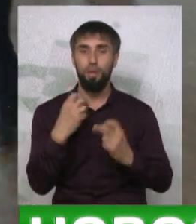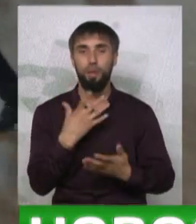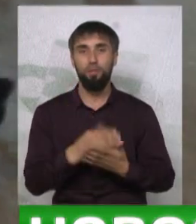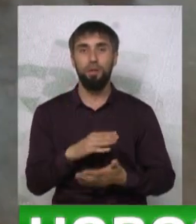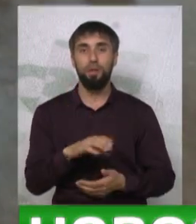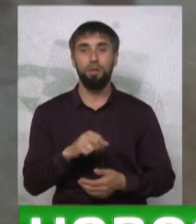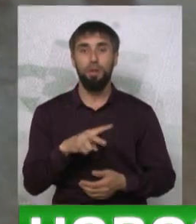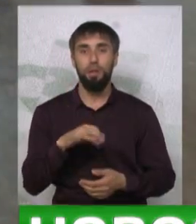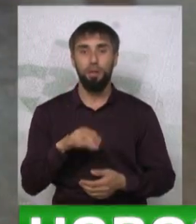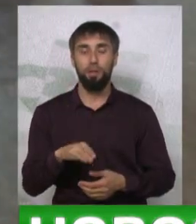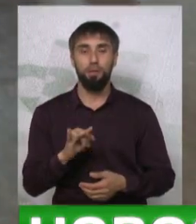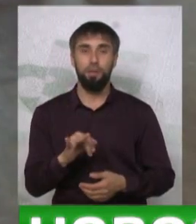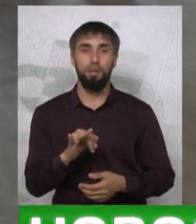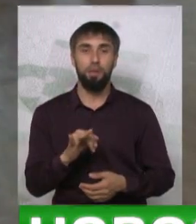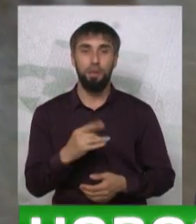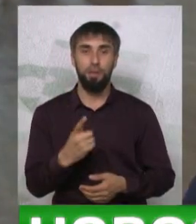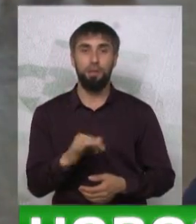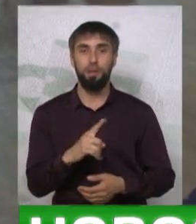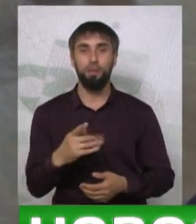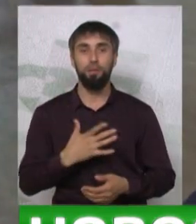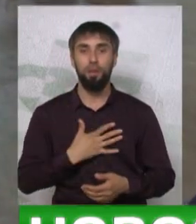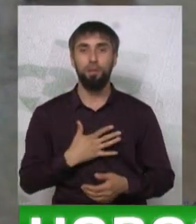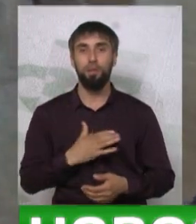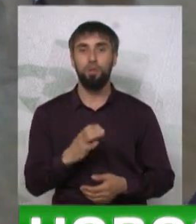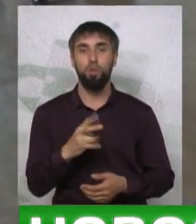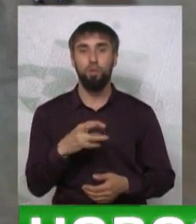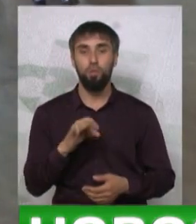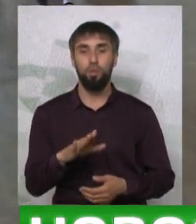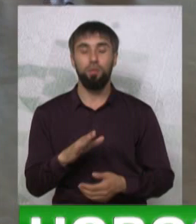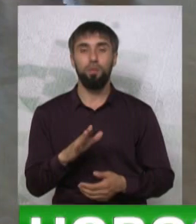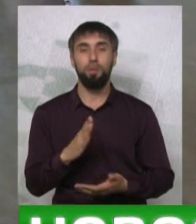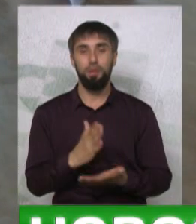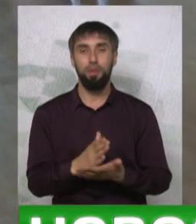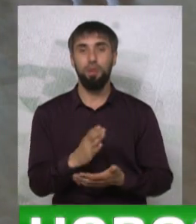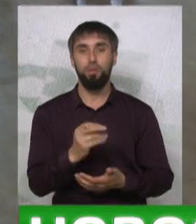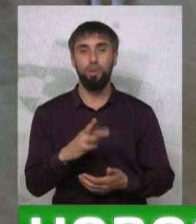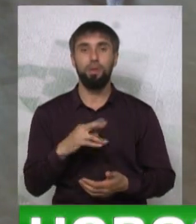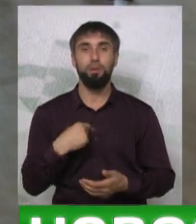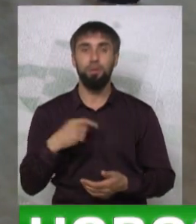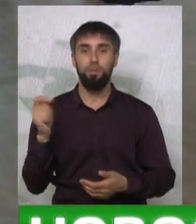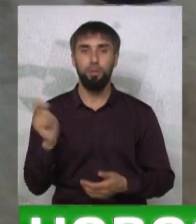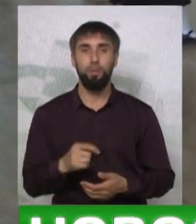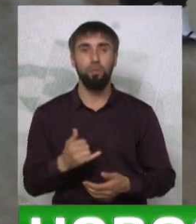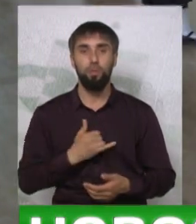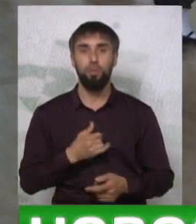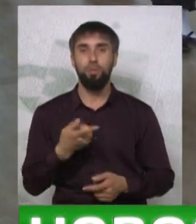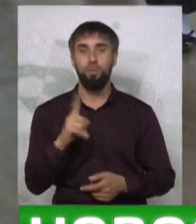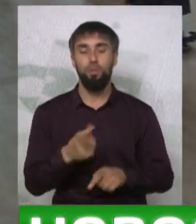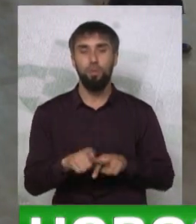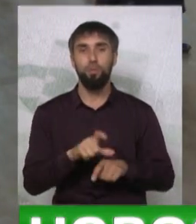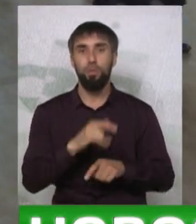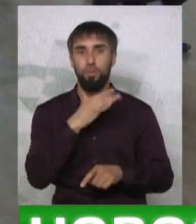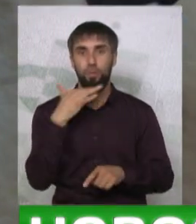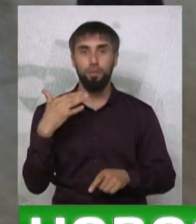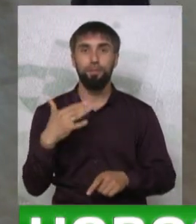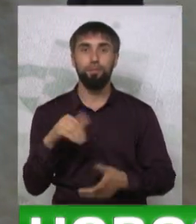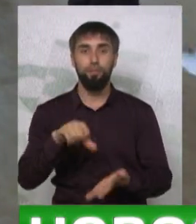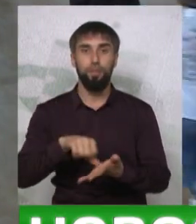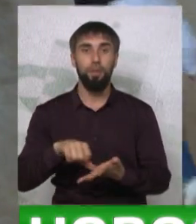талант. Ну вот, одна из наших солистов сегодня является Соня. А так мы приехали, у нас номеров очень много,